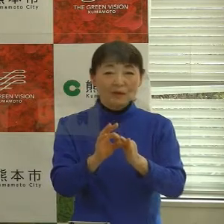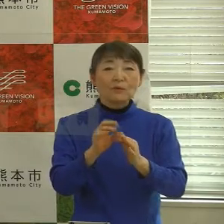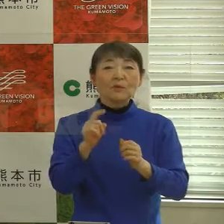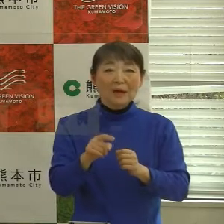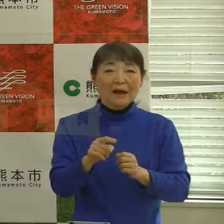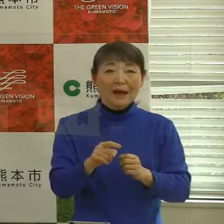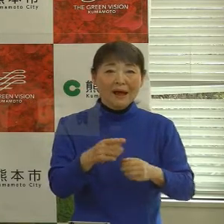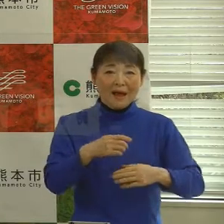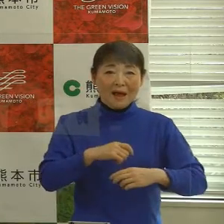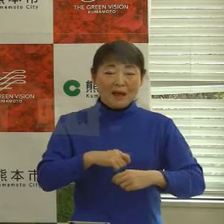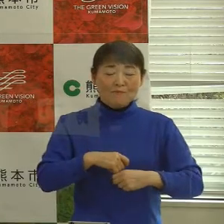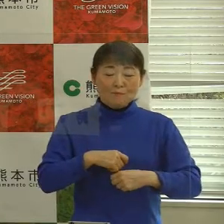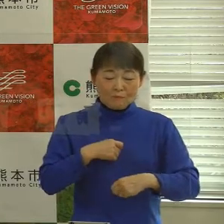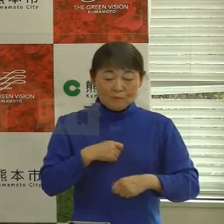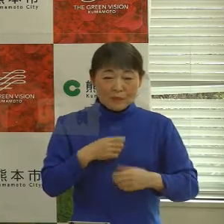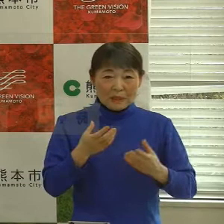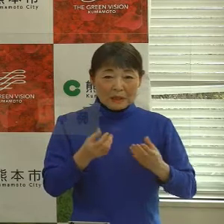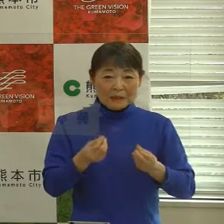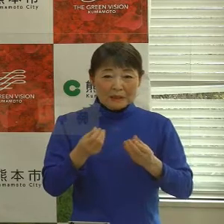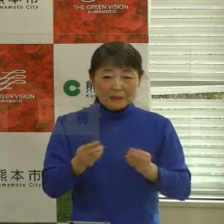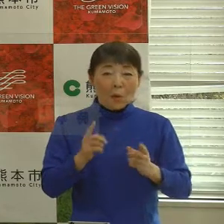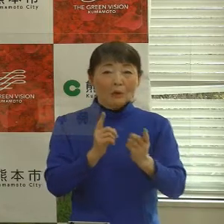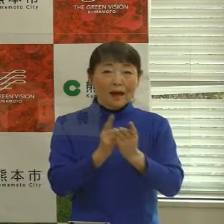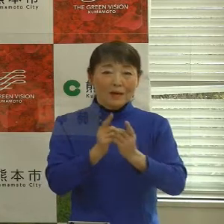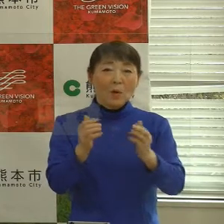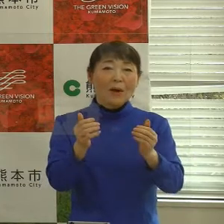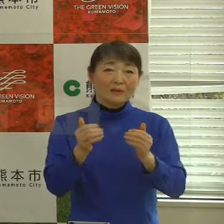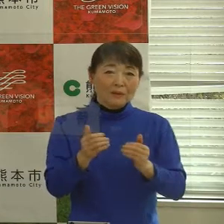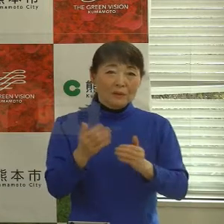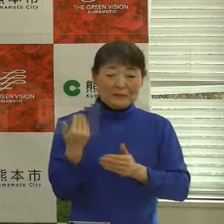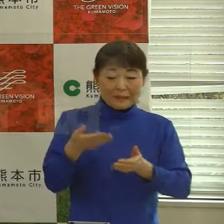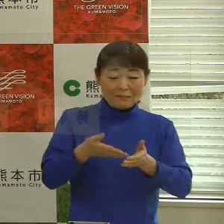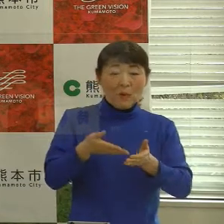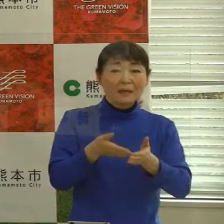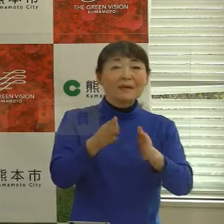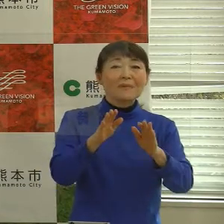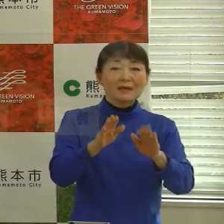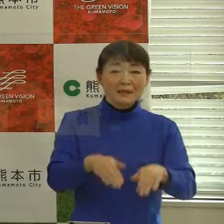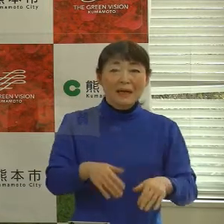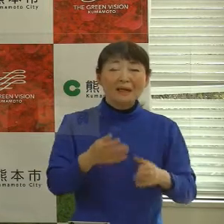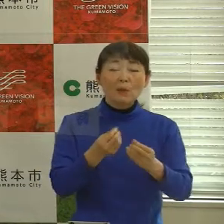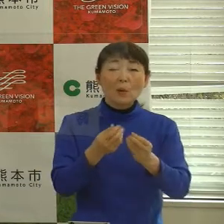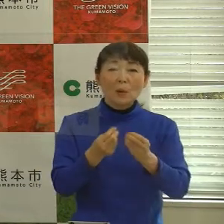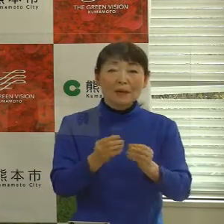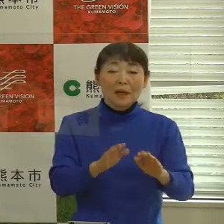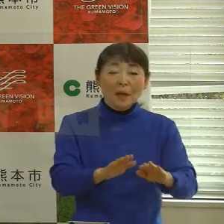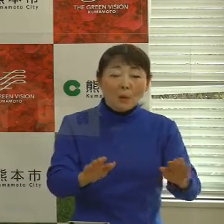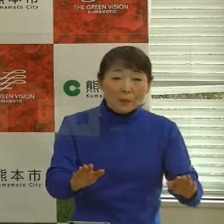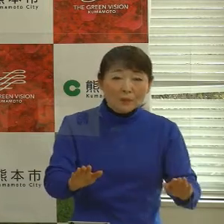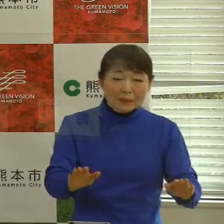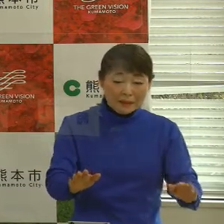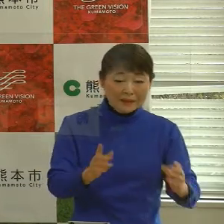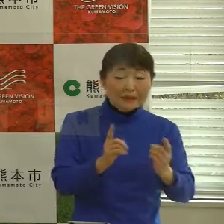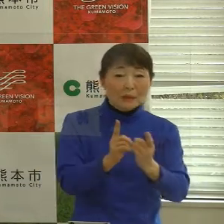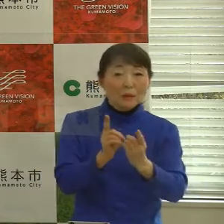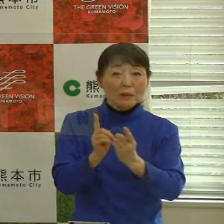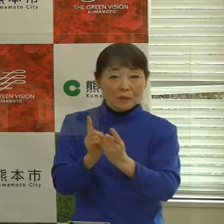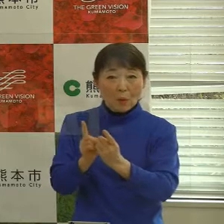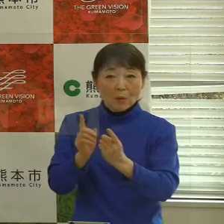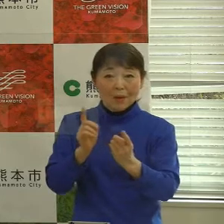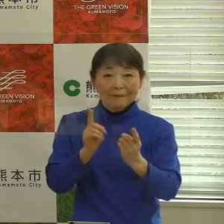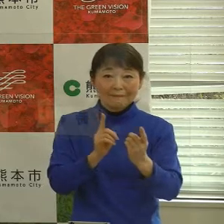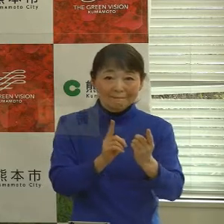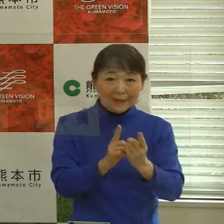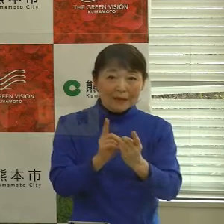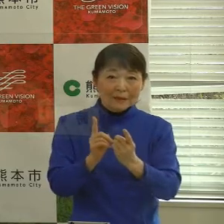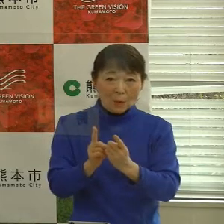こはやっぱり慎重な対応は必要だと思いますが、まあ、先ほど申し上げたようにそのお子さんたちに寄り添う対応というのは